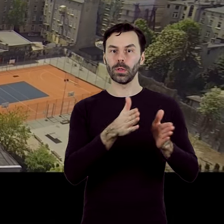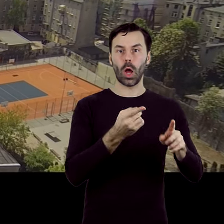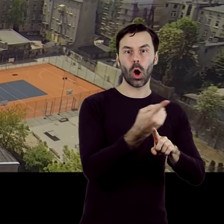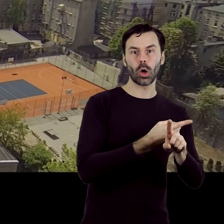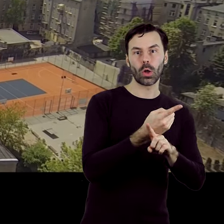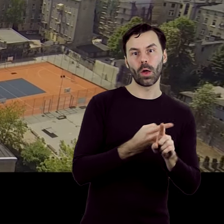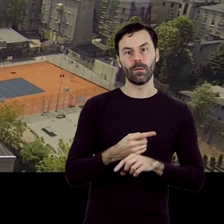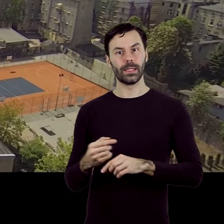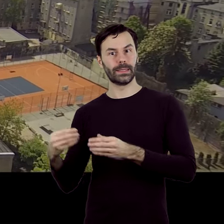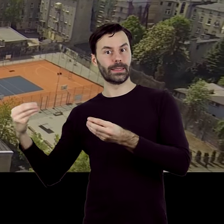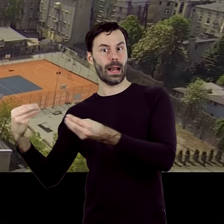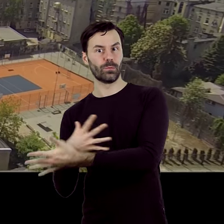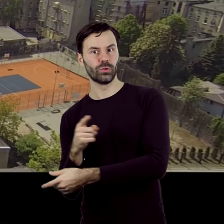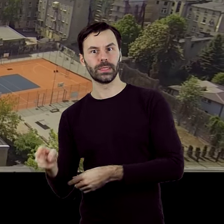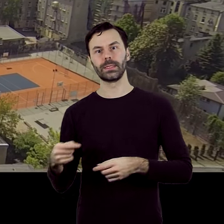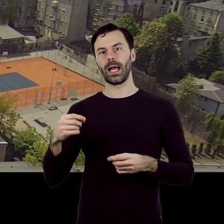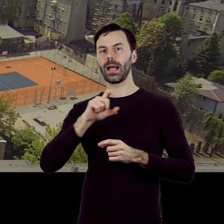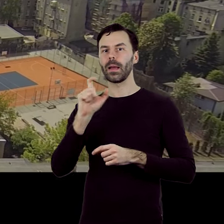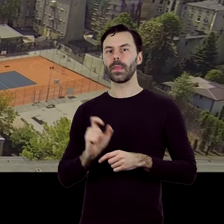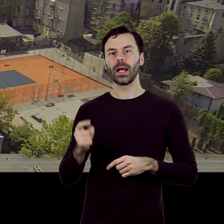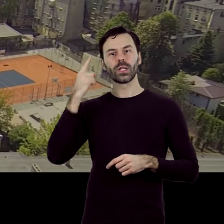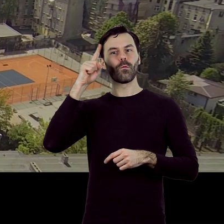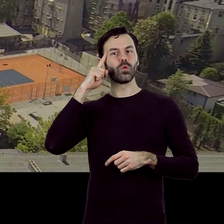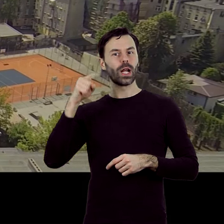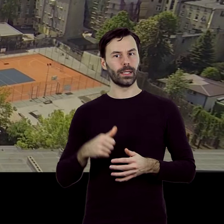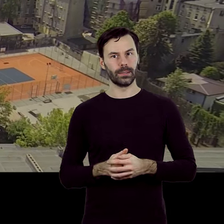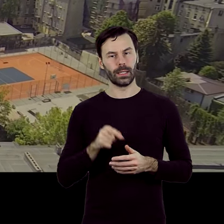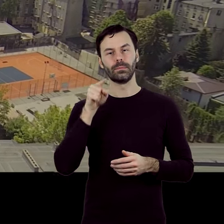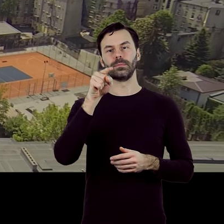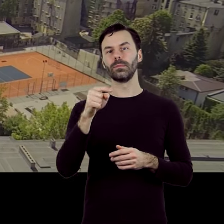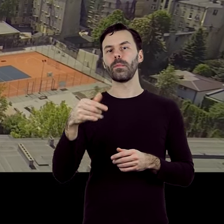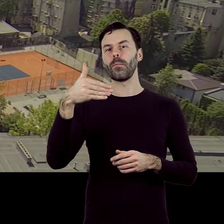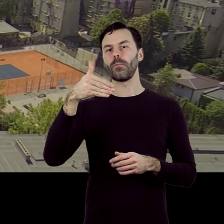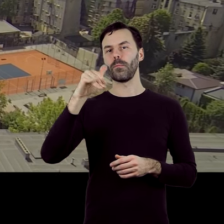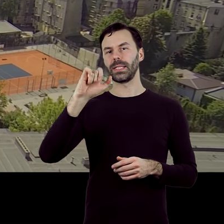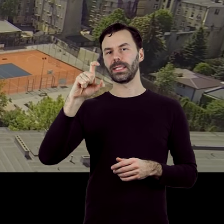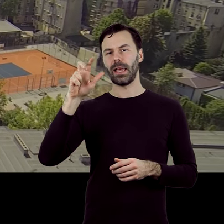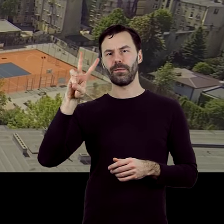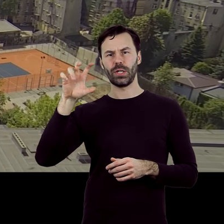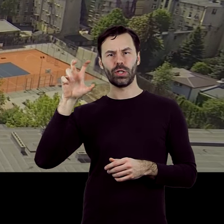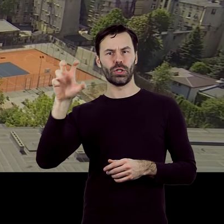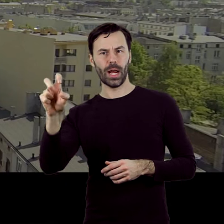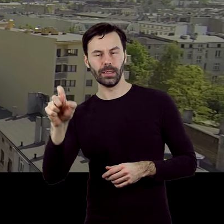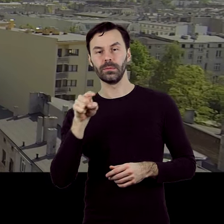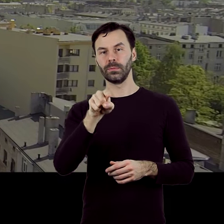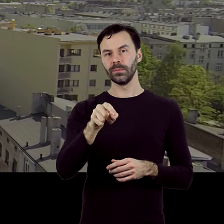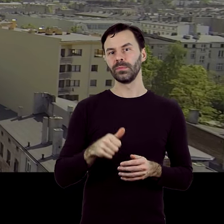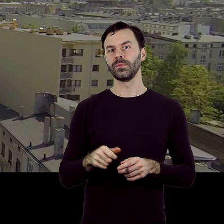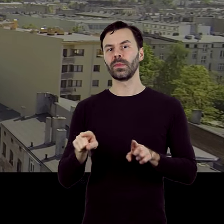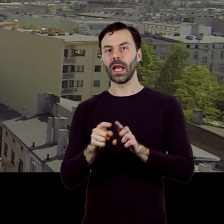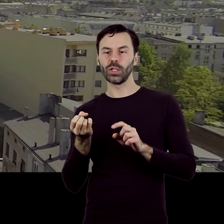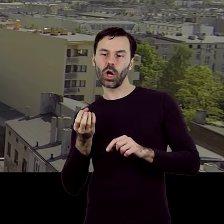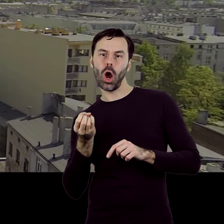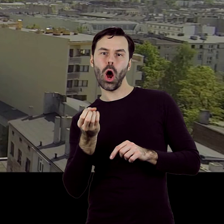i Srebrzyńską na północy, Gdańską i Wólczańską na wschodzie, alejami Mickiewicza i Bandurskiego na południu oraz